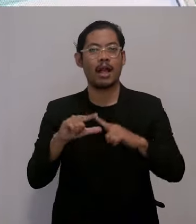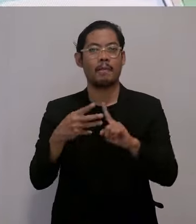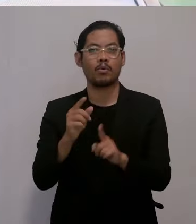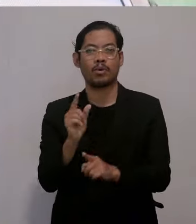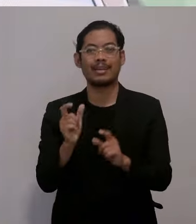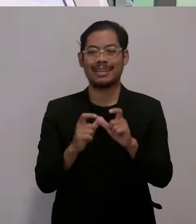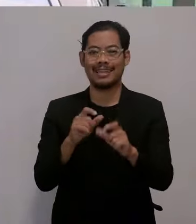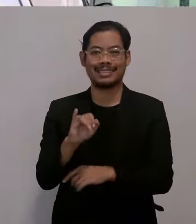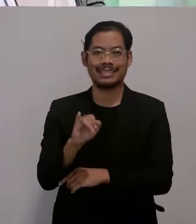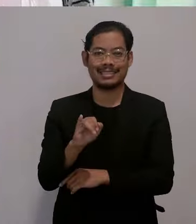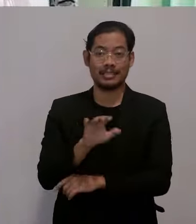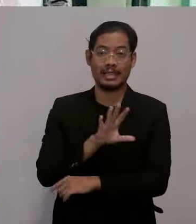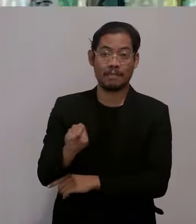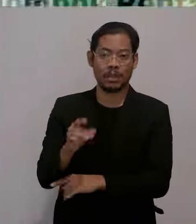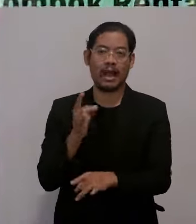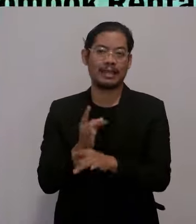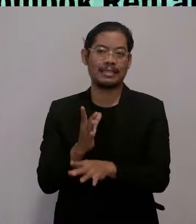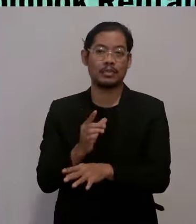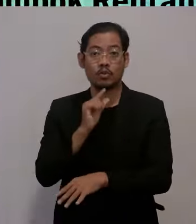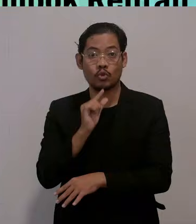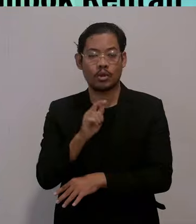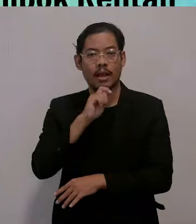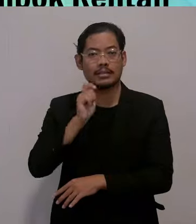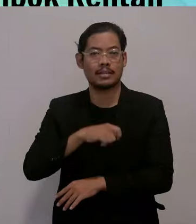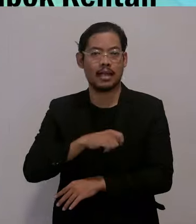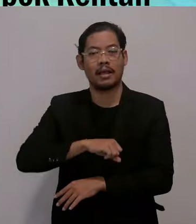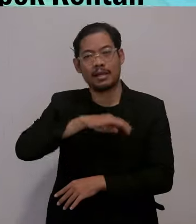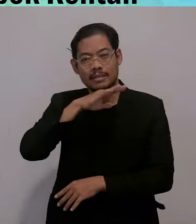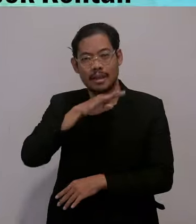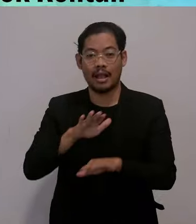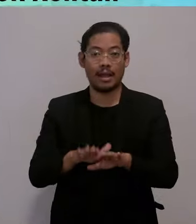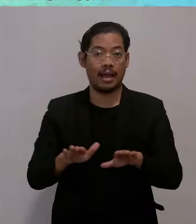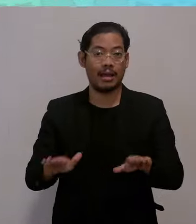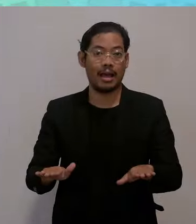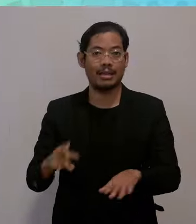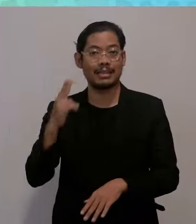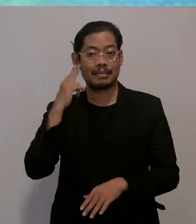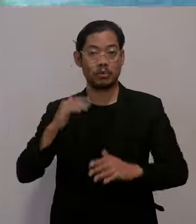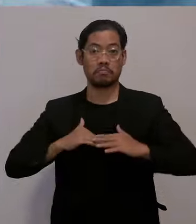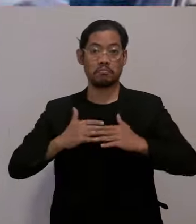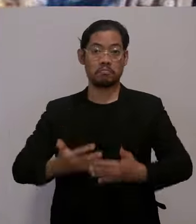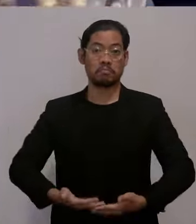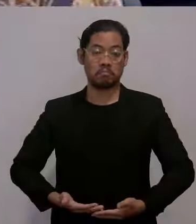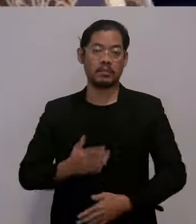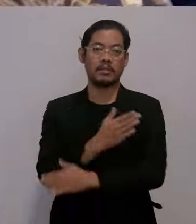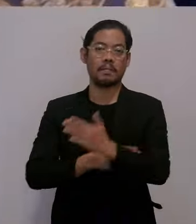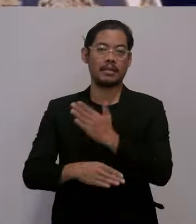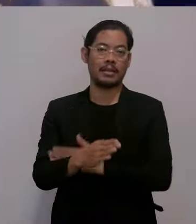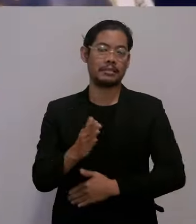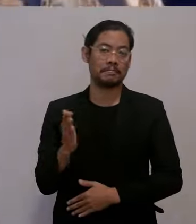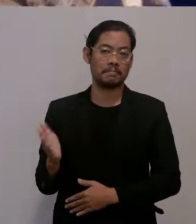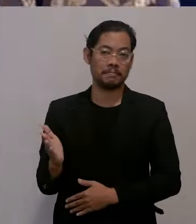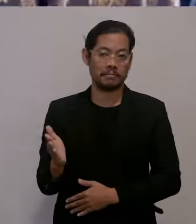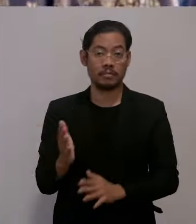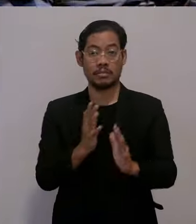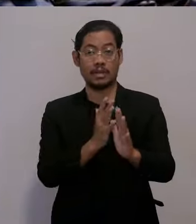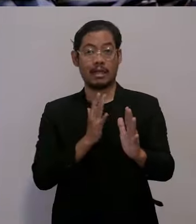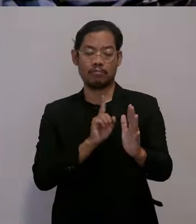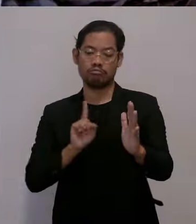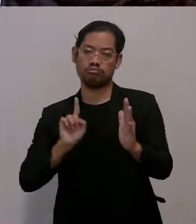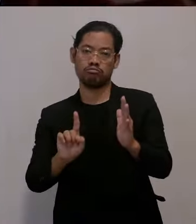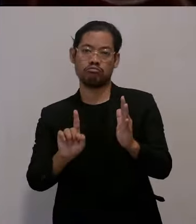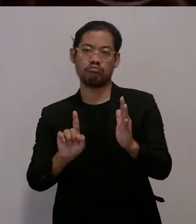bola Labrusi, layanan penjemputan gratis Pak Judisia Plus bagi lansia, anak-anak, ibu hamil dan